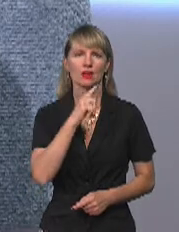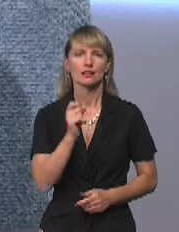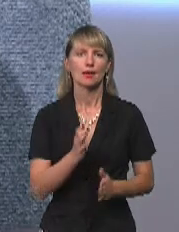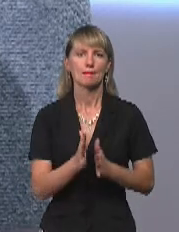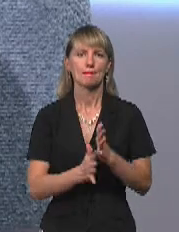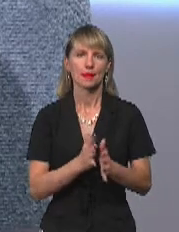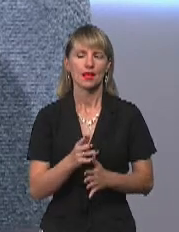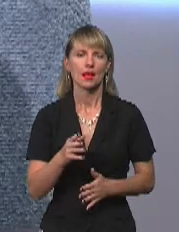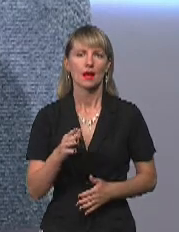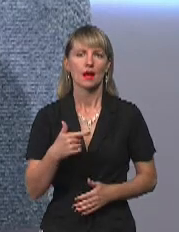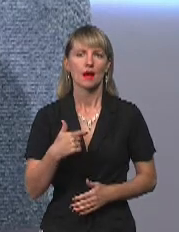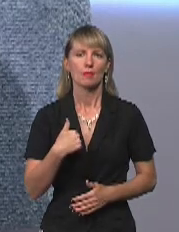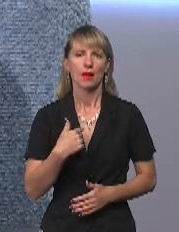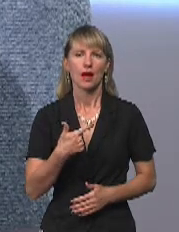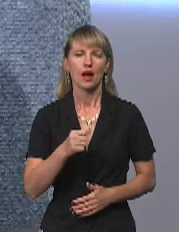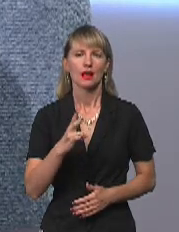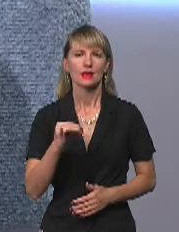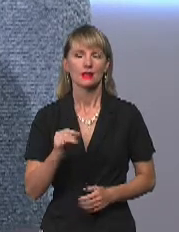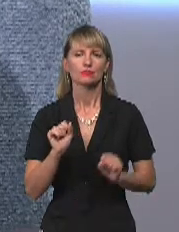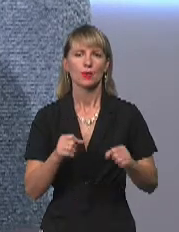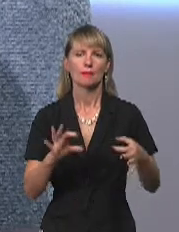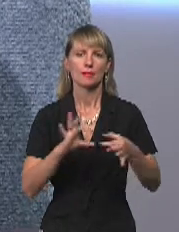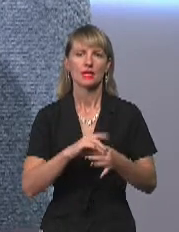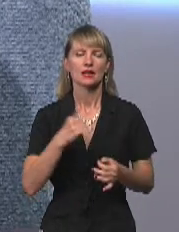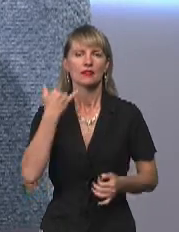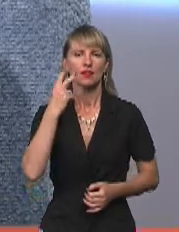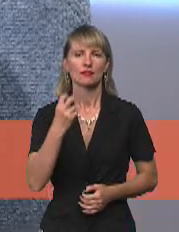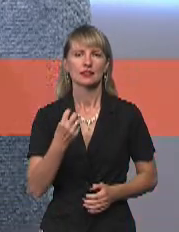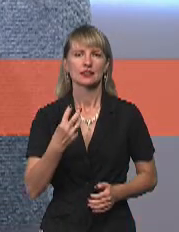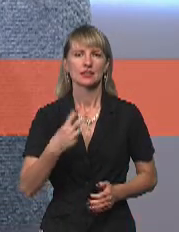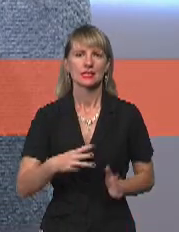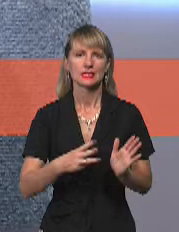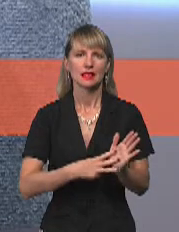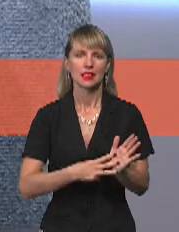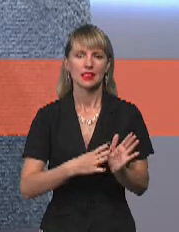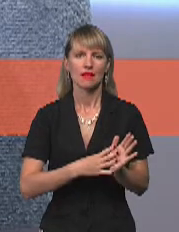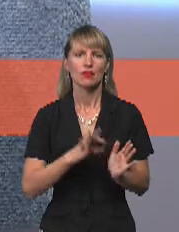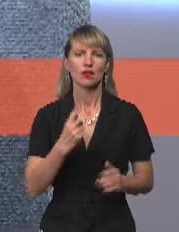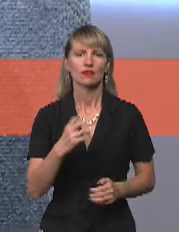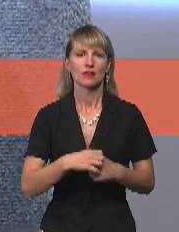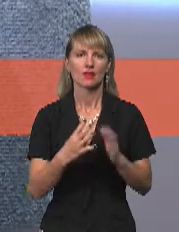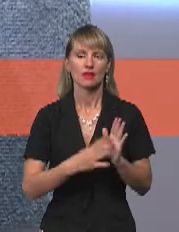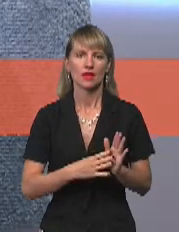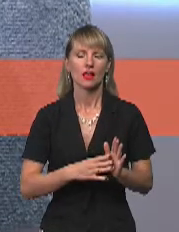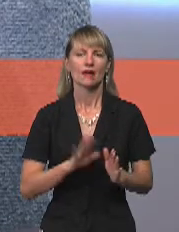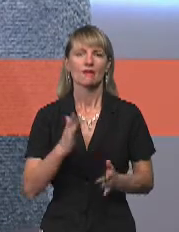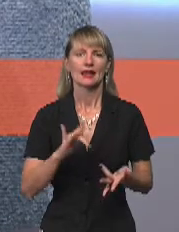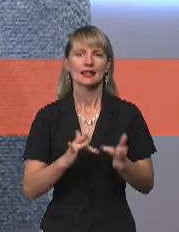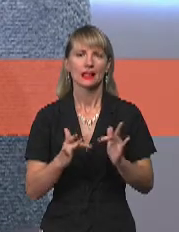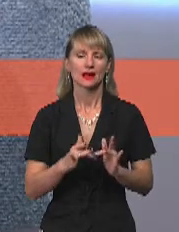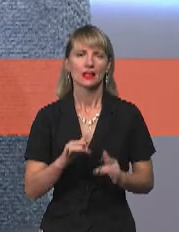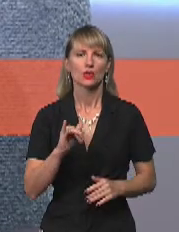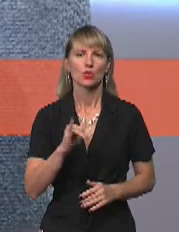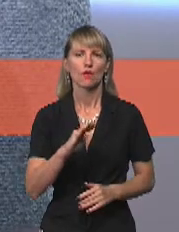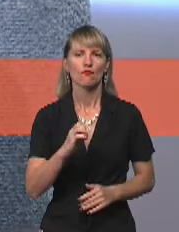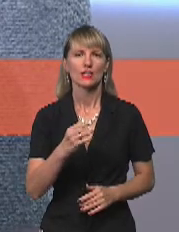Кириченко. Нагадуємо, що до нашої розмови можете долучитися за телефоном 239-02-19 у коментарях в Фейсбуці, а також дивитися пряму